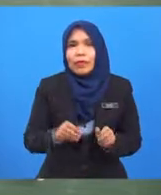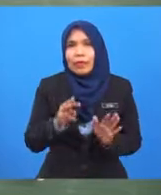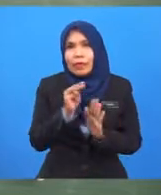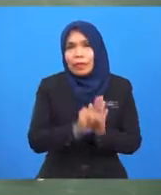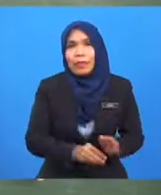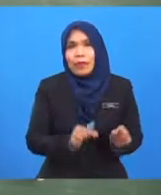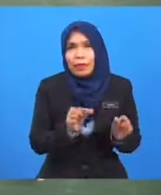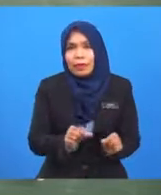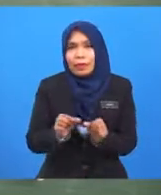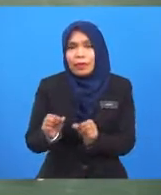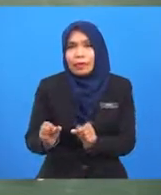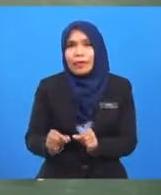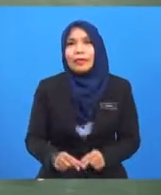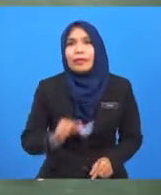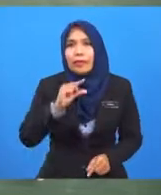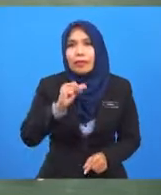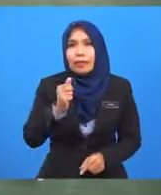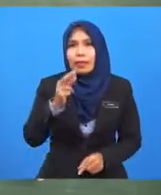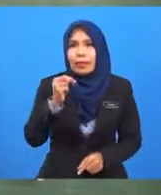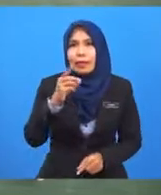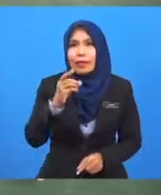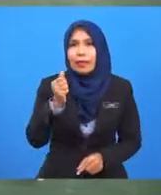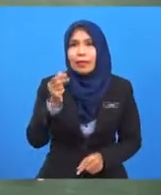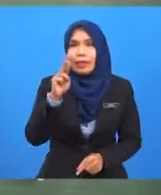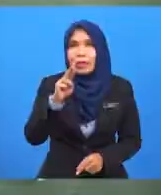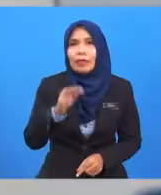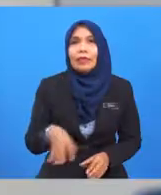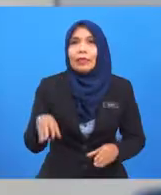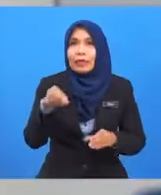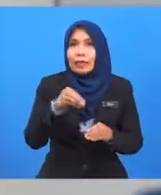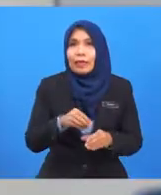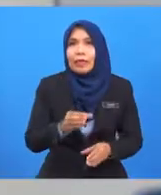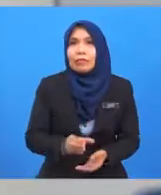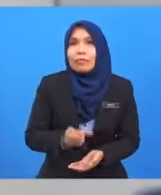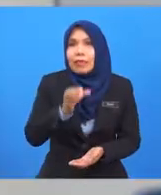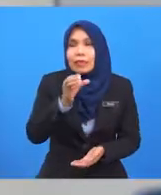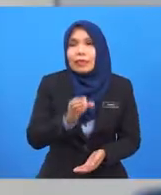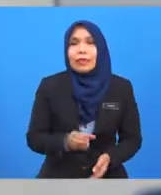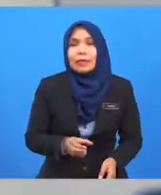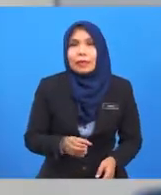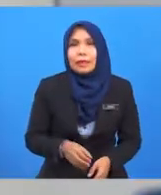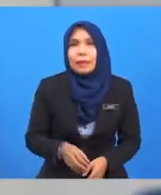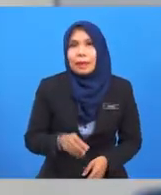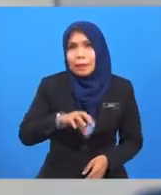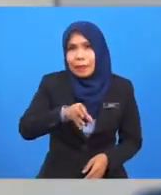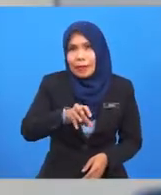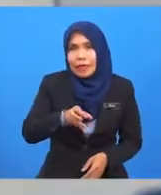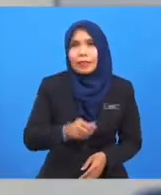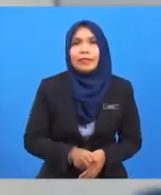menggerakkan gandar di dalam batang paip. Ini membolehkan paip